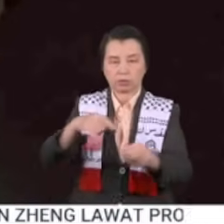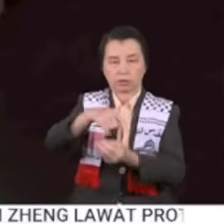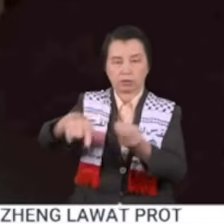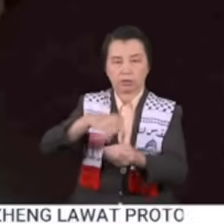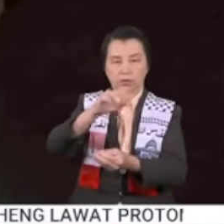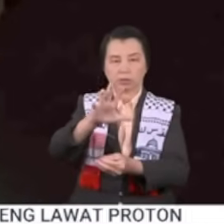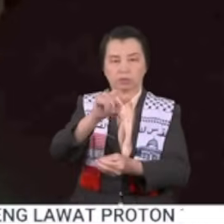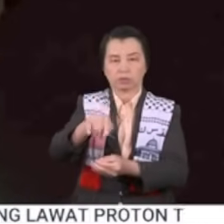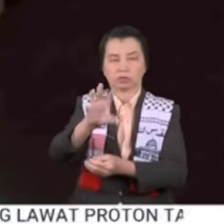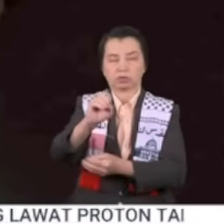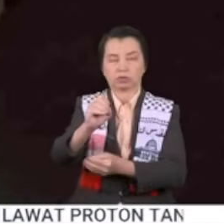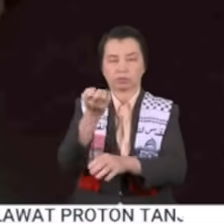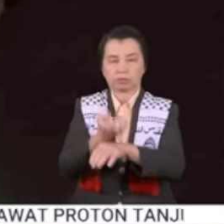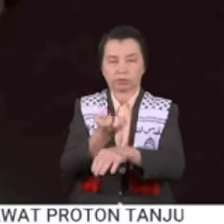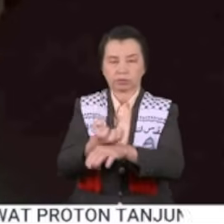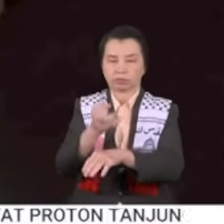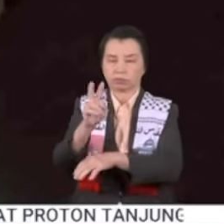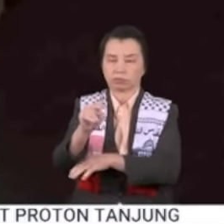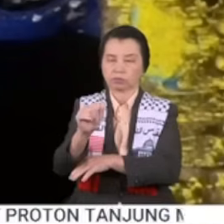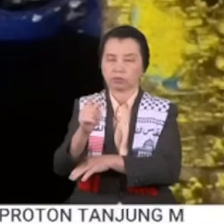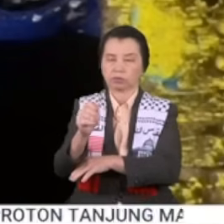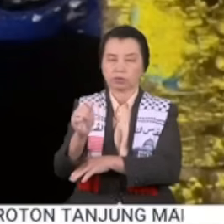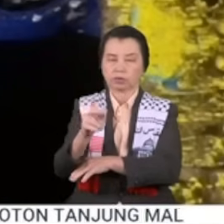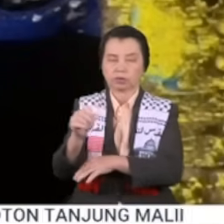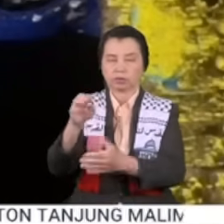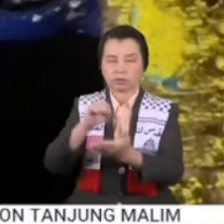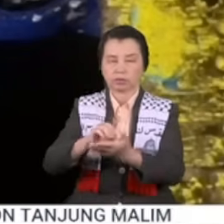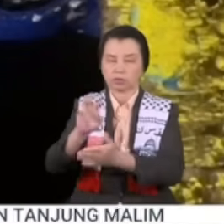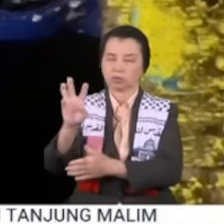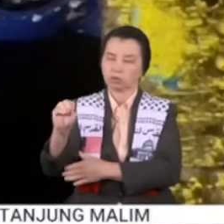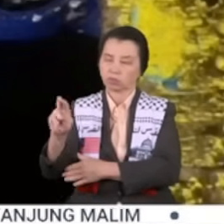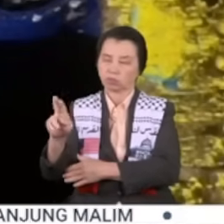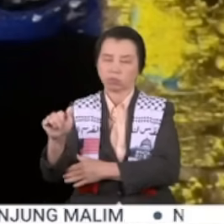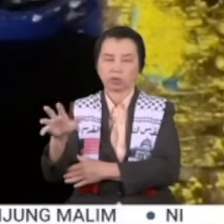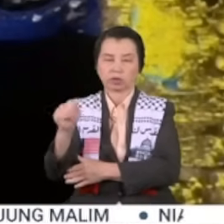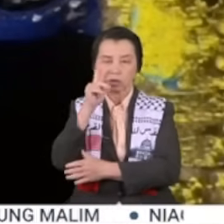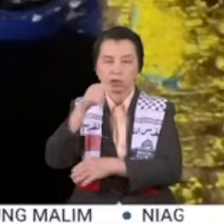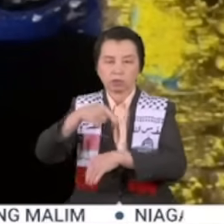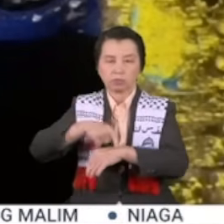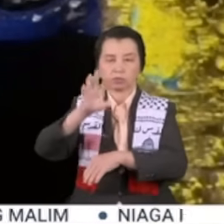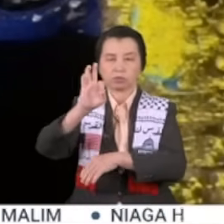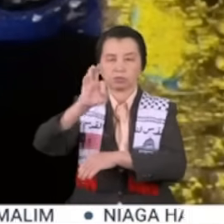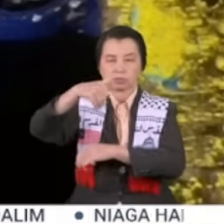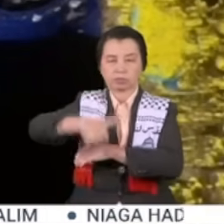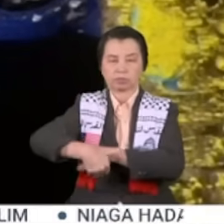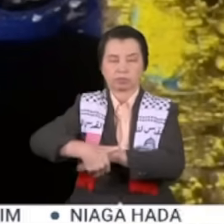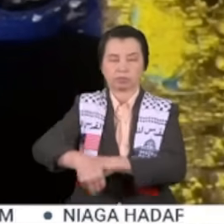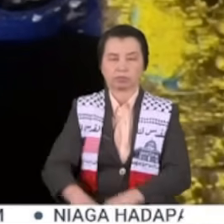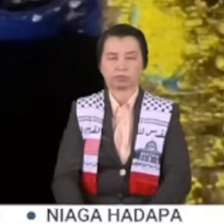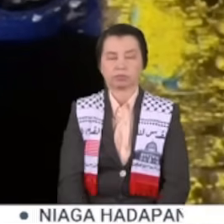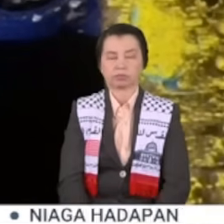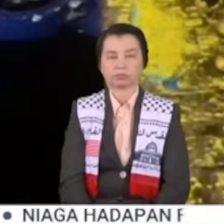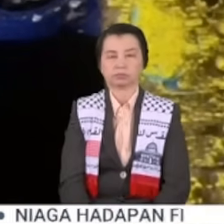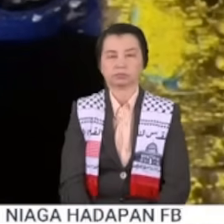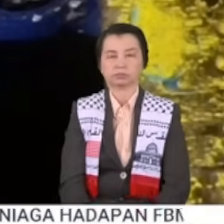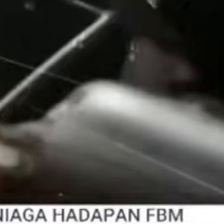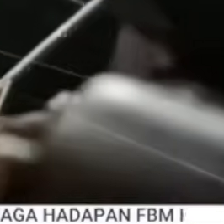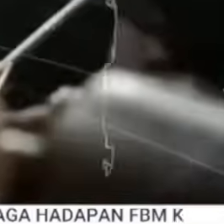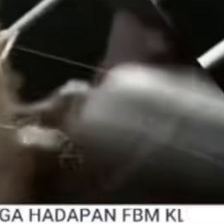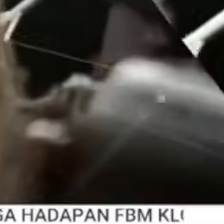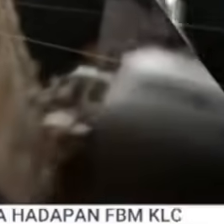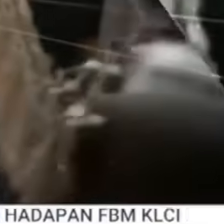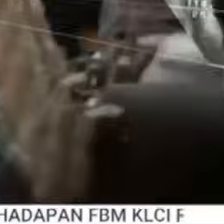sekitar 5.0 batu notika Barat Daya Muara Kuala Kedah pada pukul 9 malam